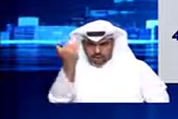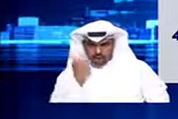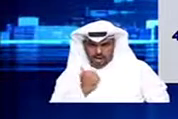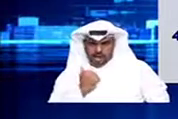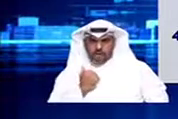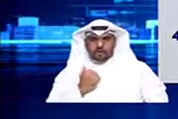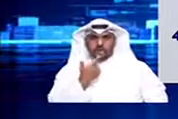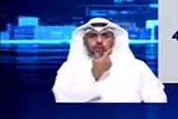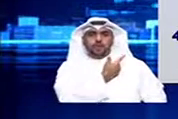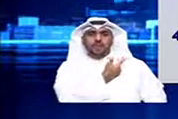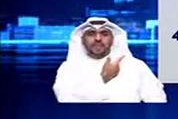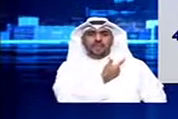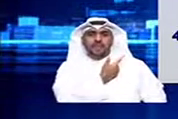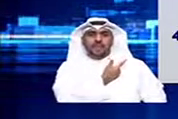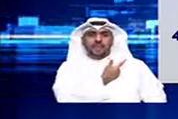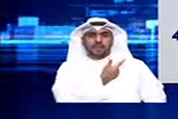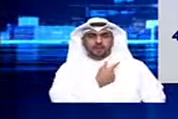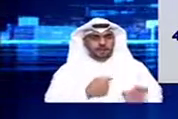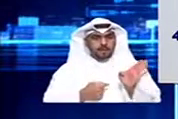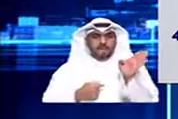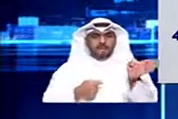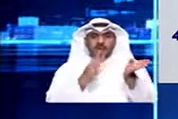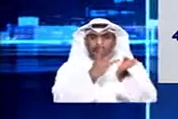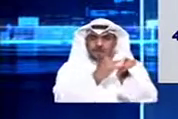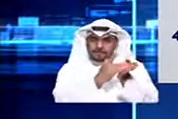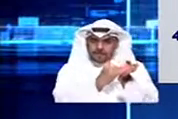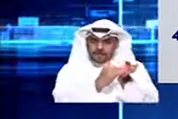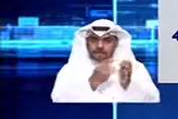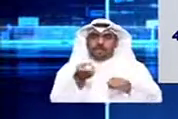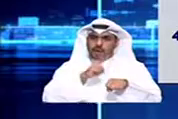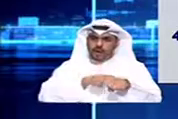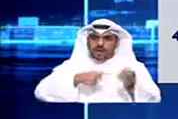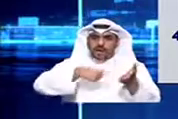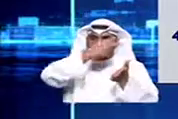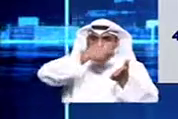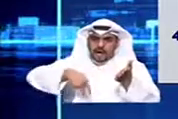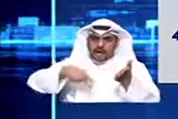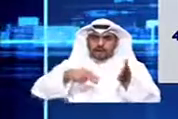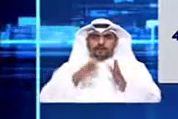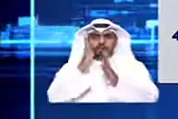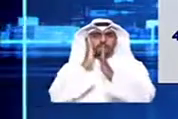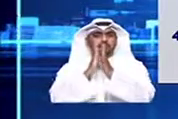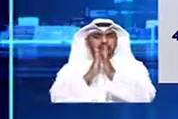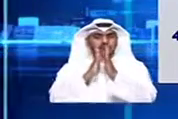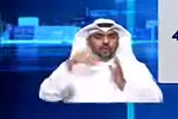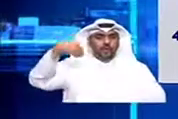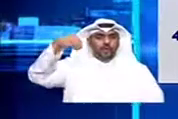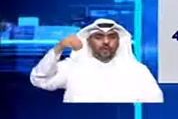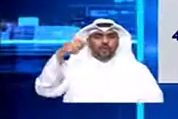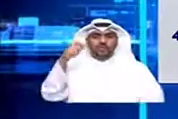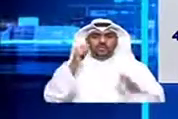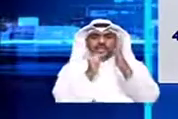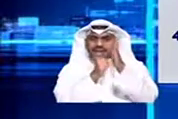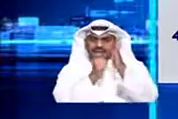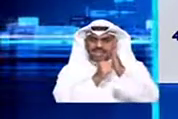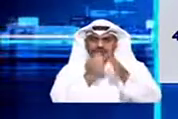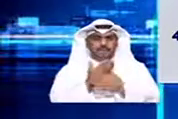التخصيص والبطاقة المدنية للدخول ضمن قائمة الاحتياط. ويضم المشروع